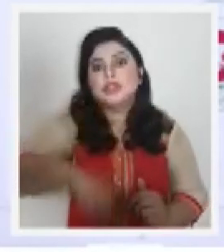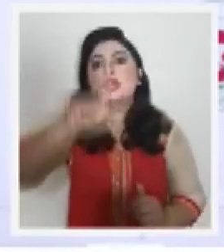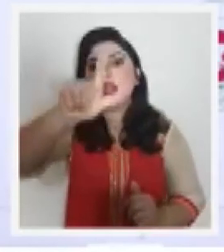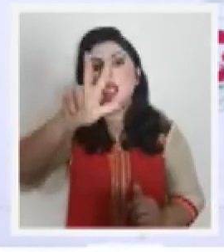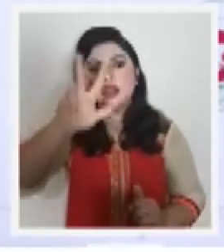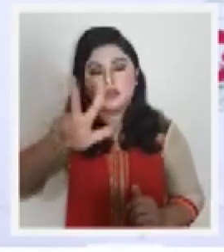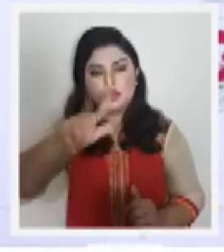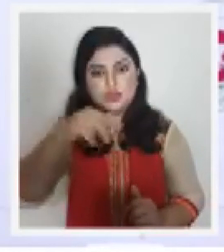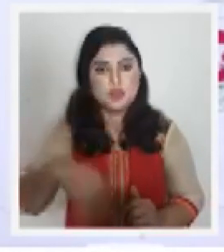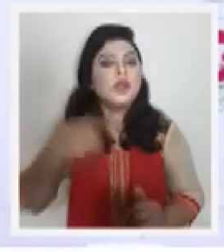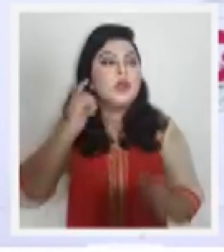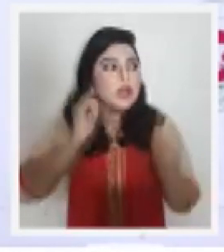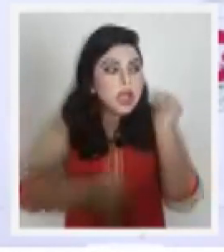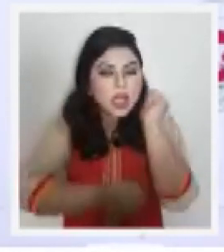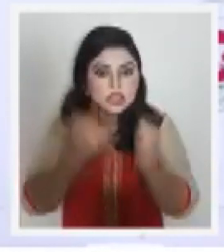এই সর্বমোট